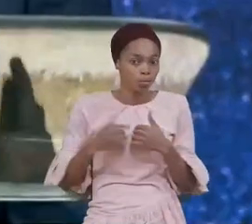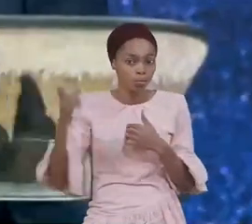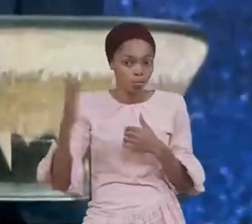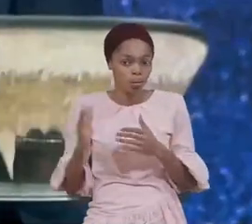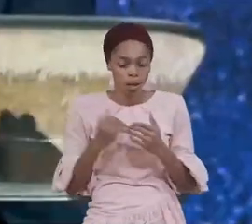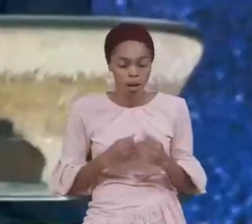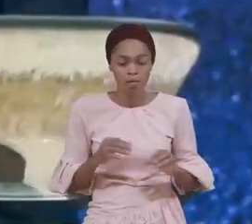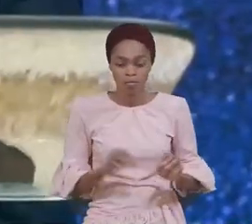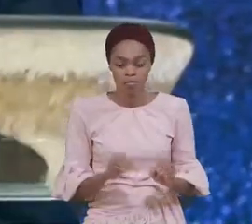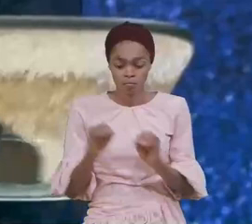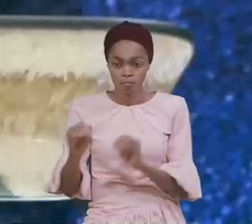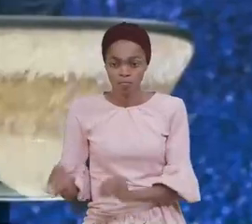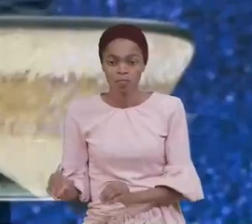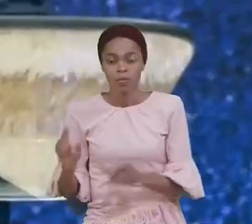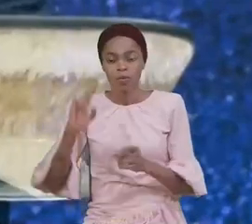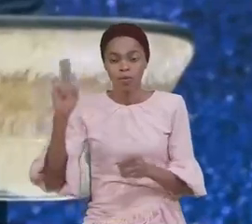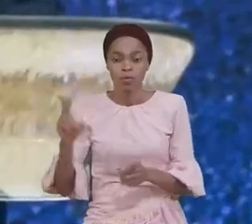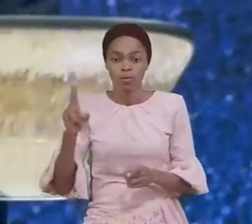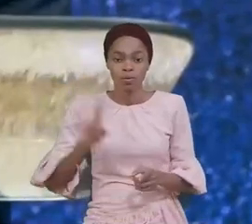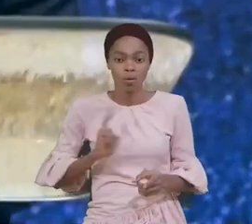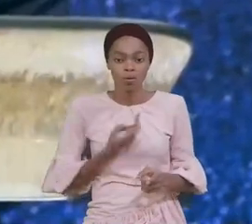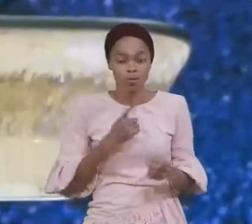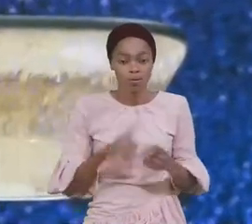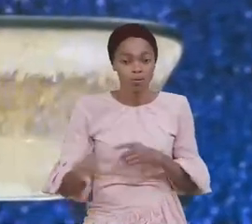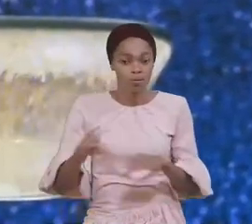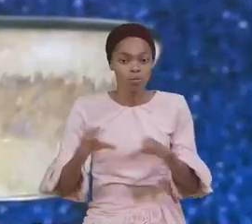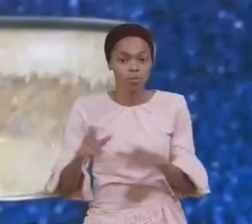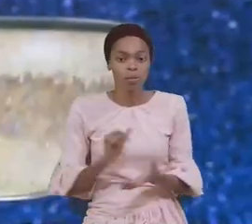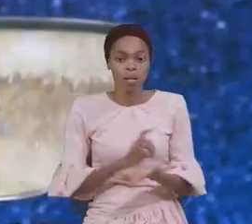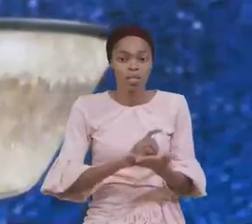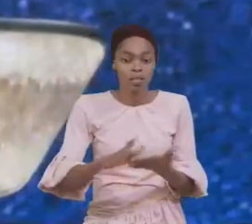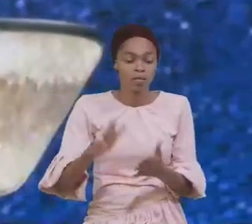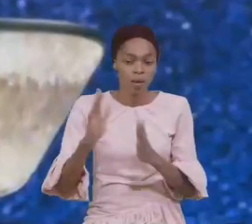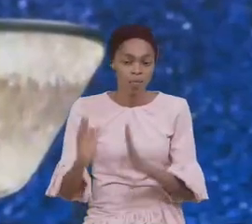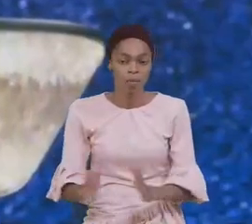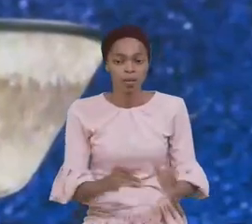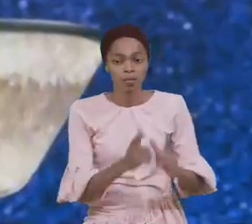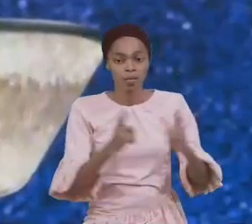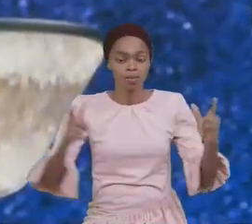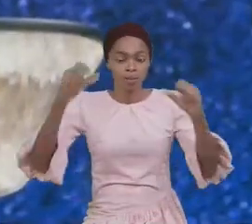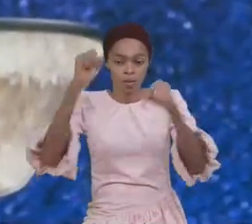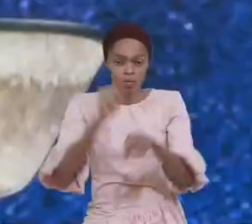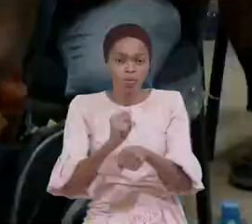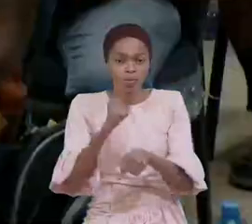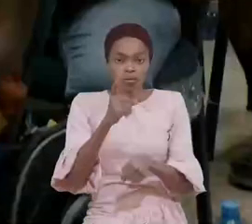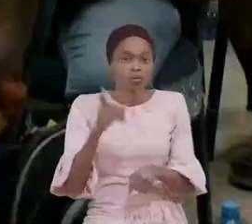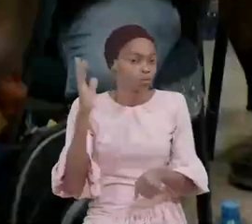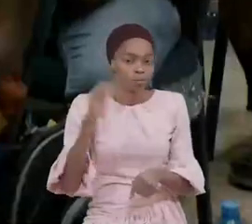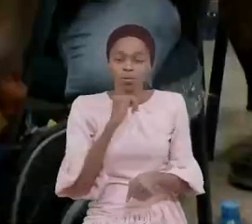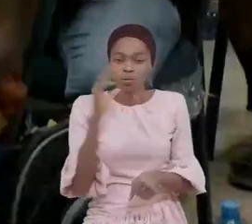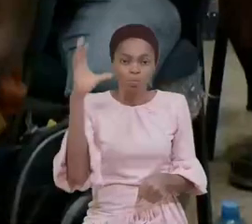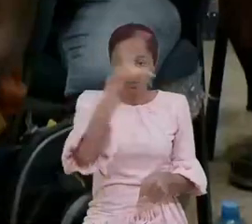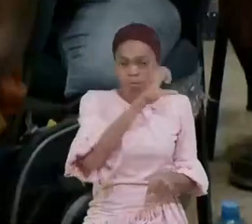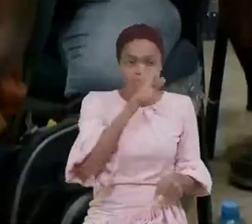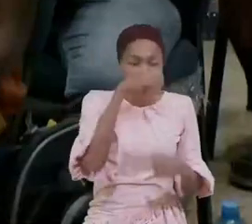il va nous utiliser pour exécuter le plan divin et de la grande commission. Et vous ne serez pas